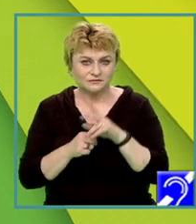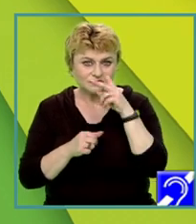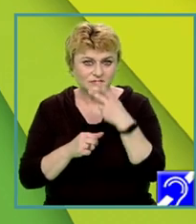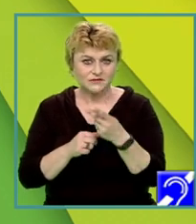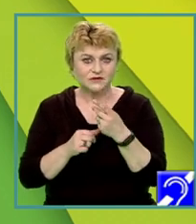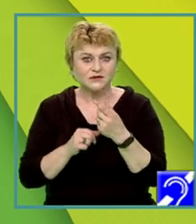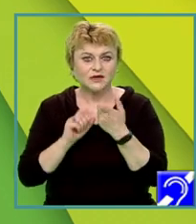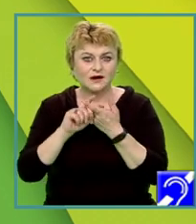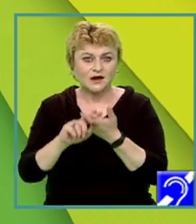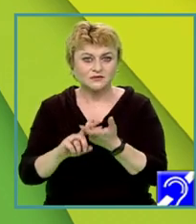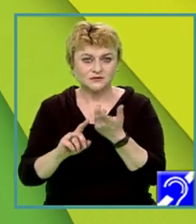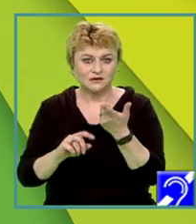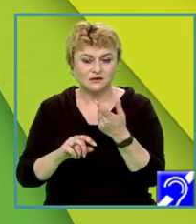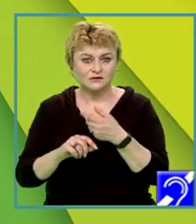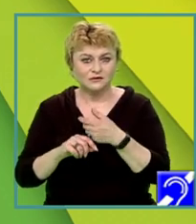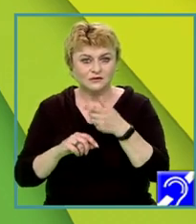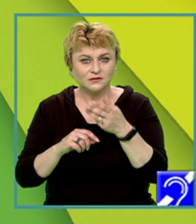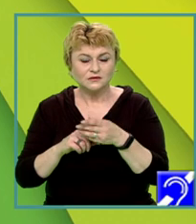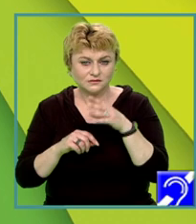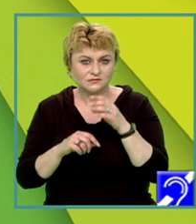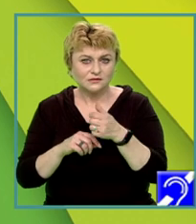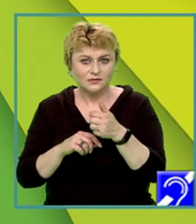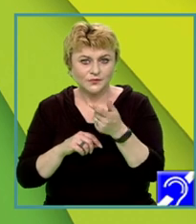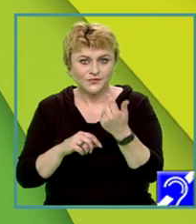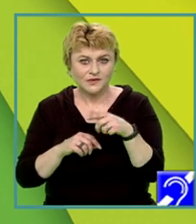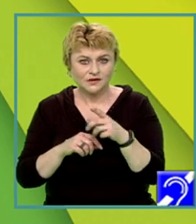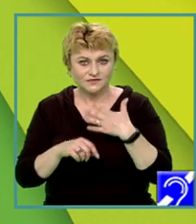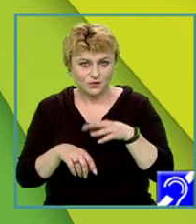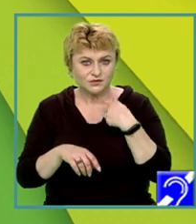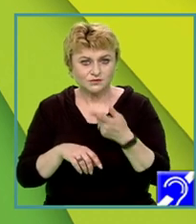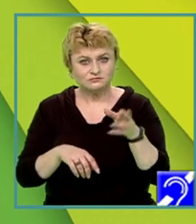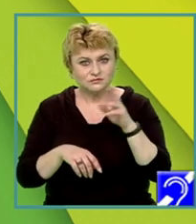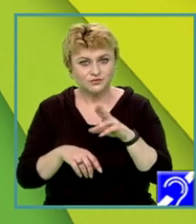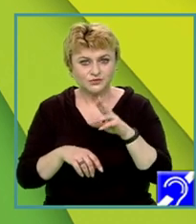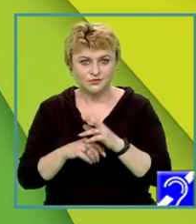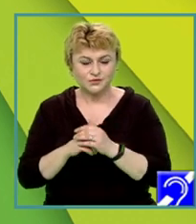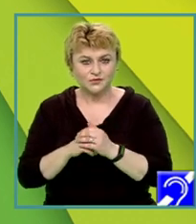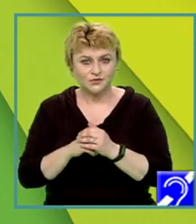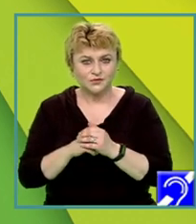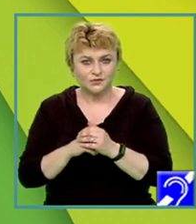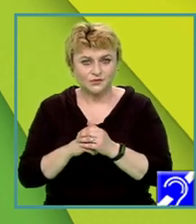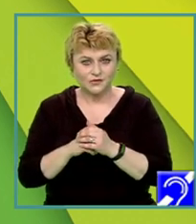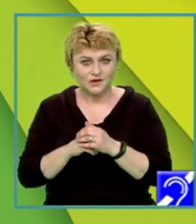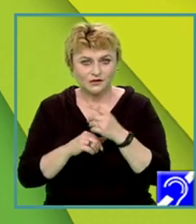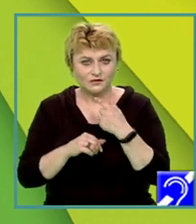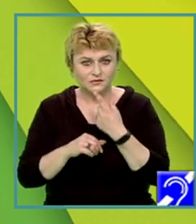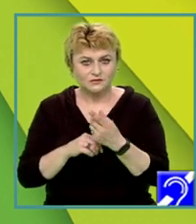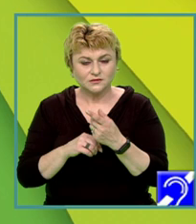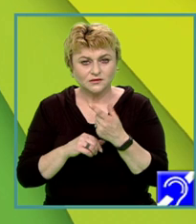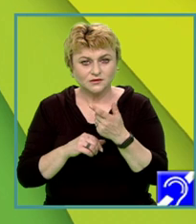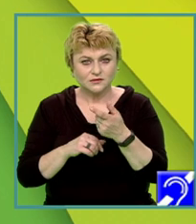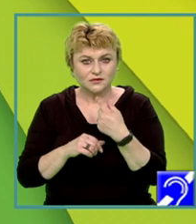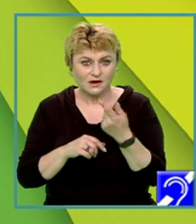de egalitate 3 egal cu doi b și vrem să recompun m proporția